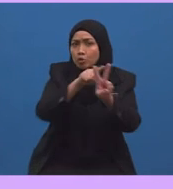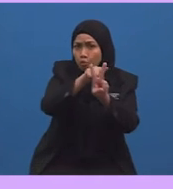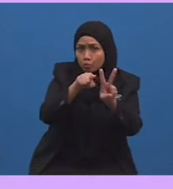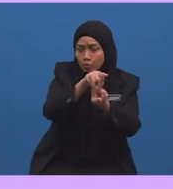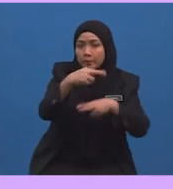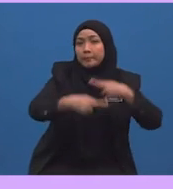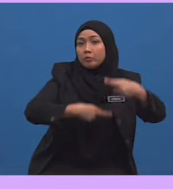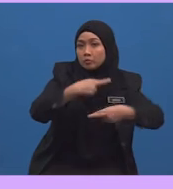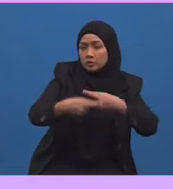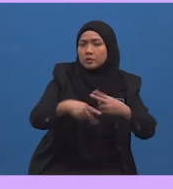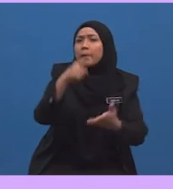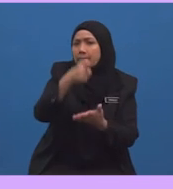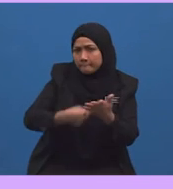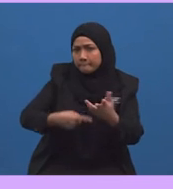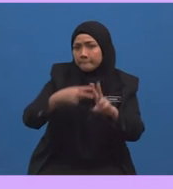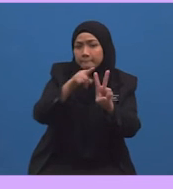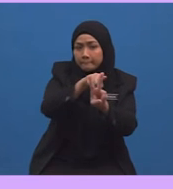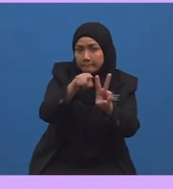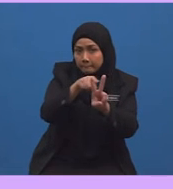murid-murid apa proses tersebut?